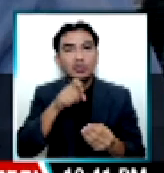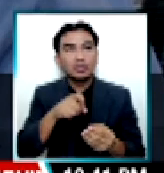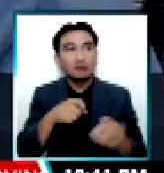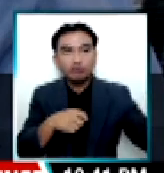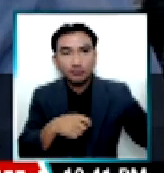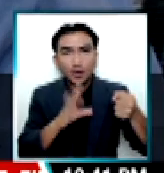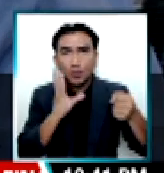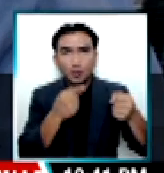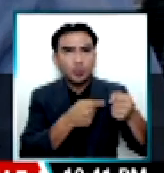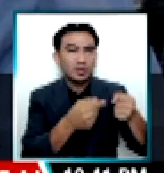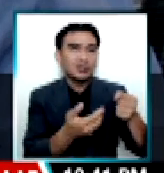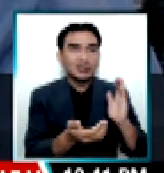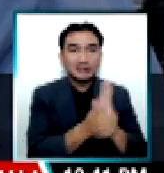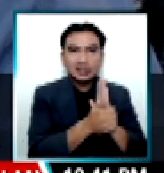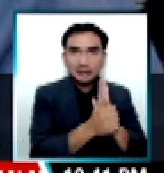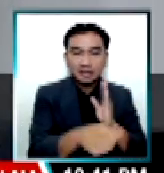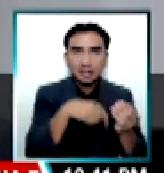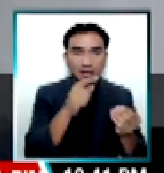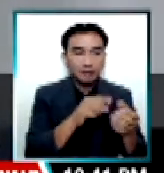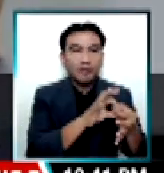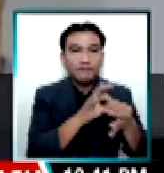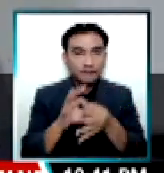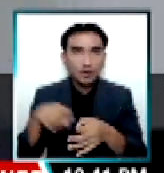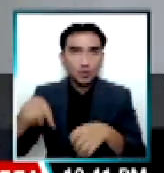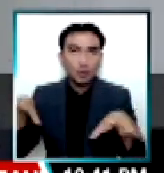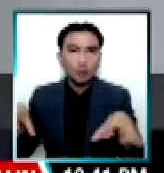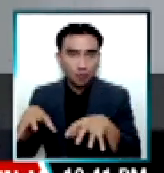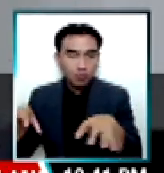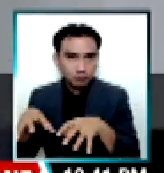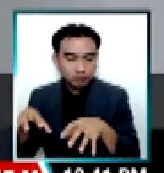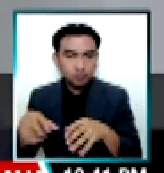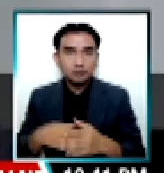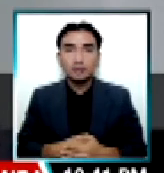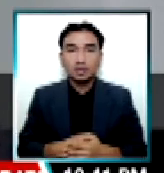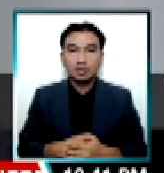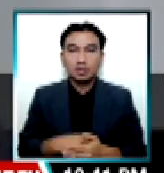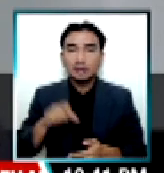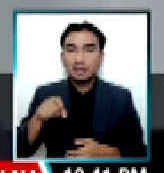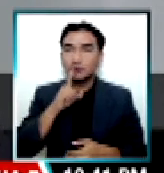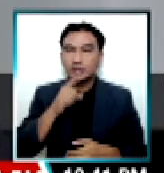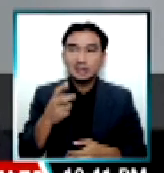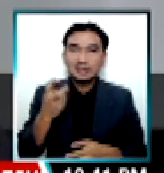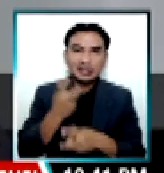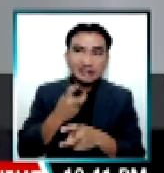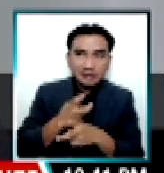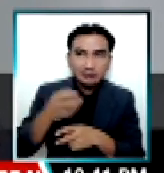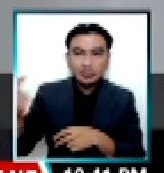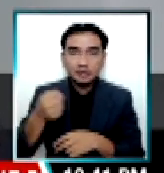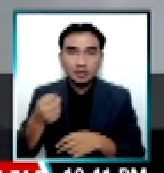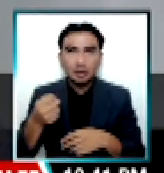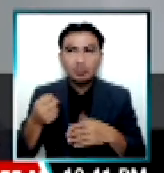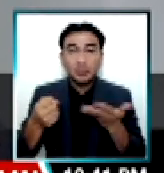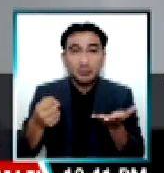are technically competent to perform the job. Posible kasi yun, kaya walang makuha, talagang walang may gusto because of